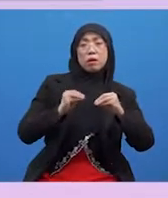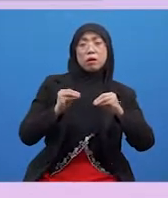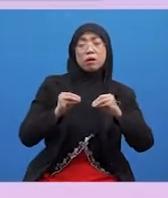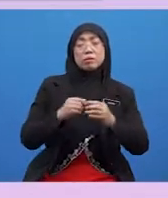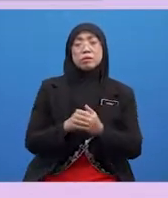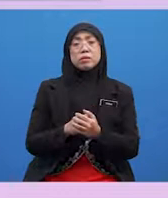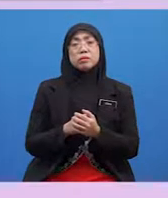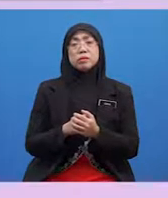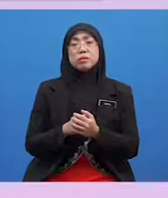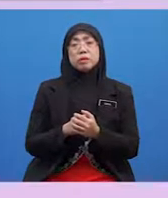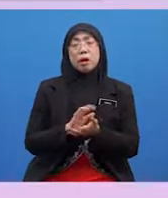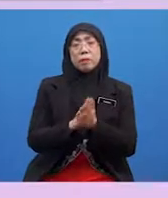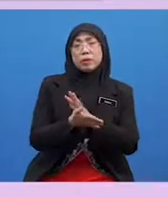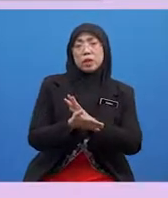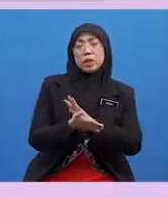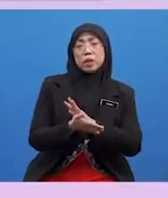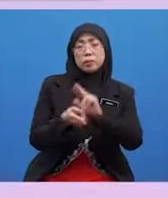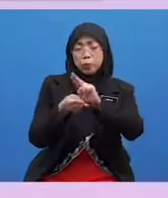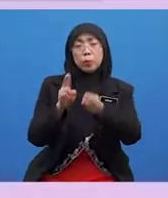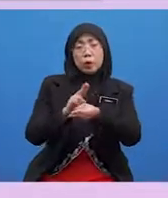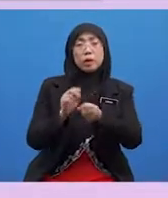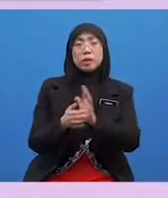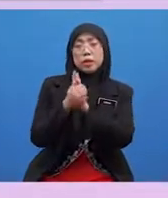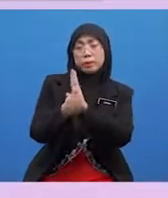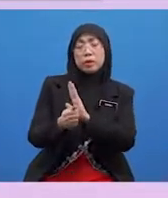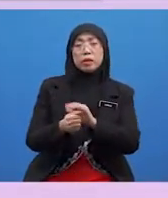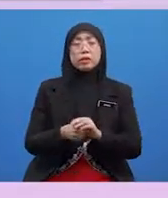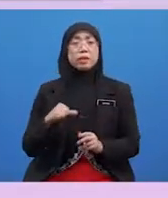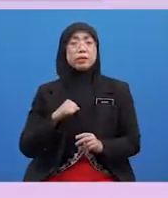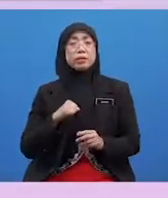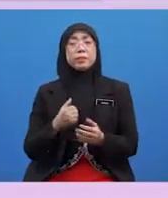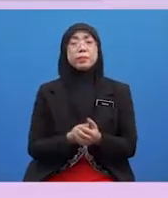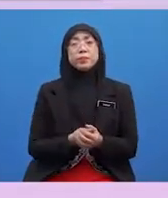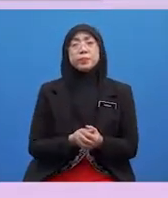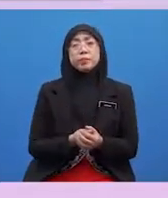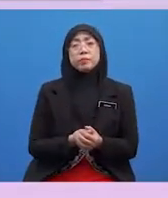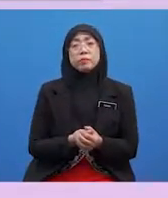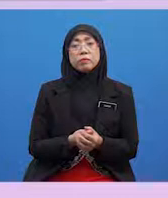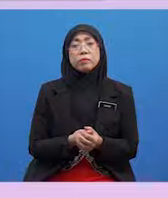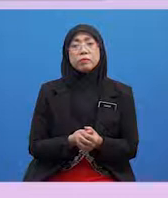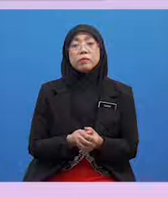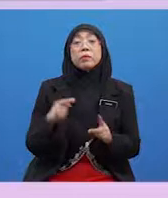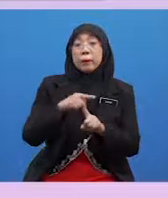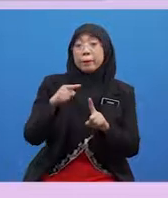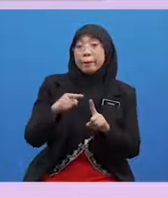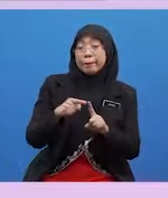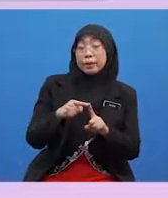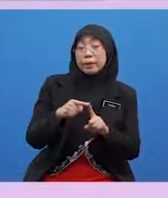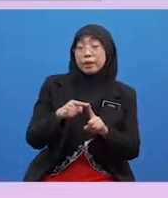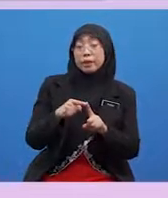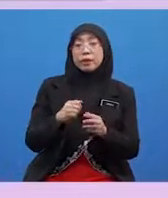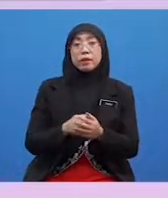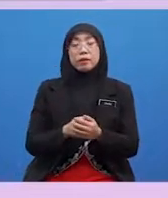Pergerakan yang terhasil memberi kelebihan kepada atlet serta memberi kedudukan yang terbaik